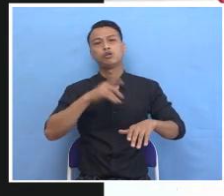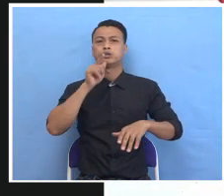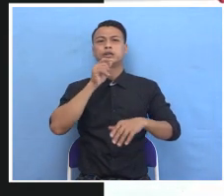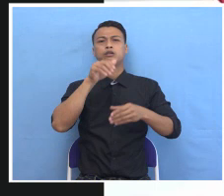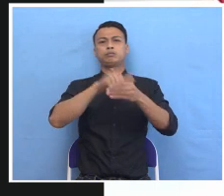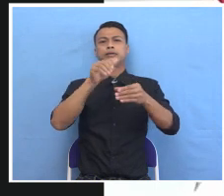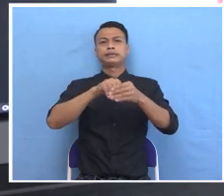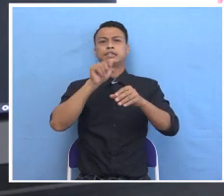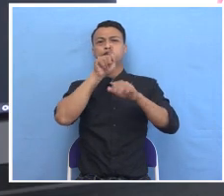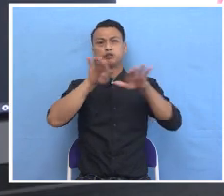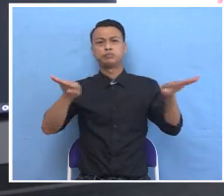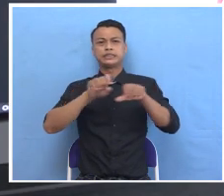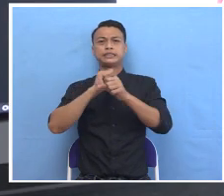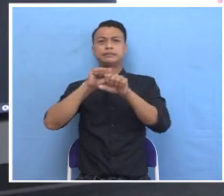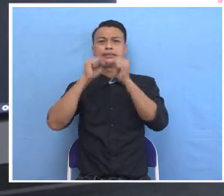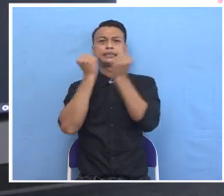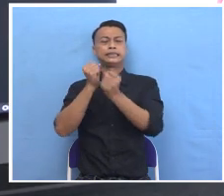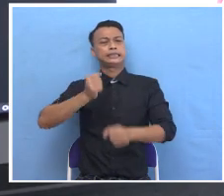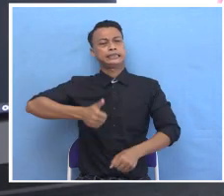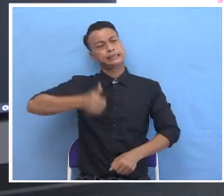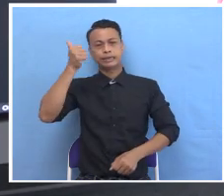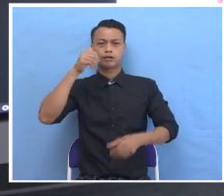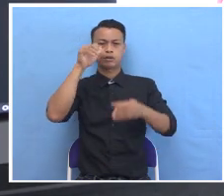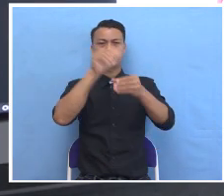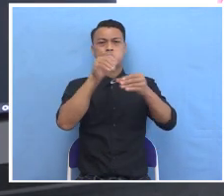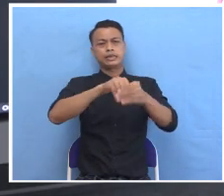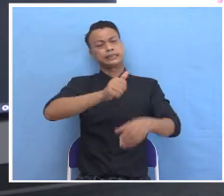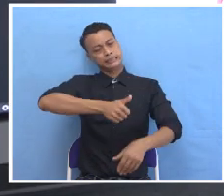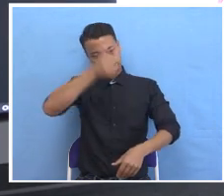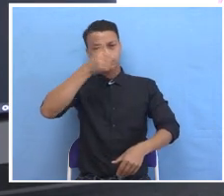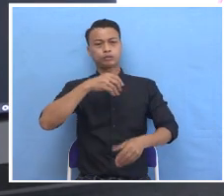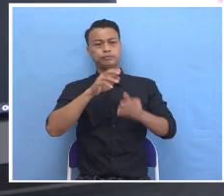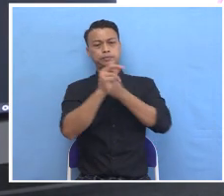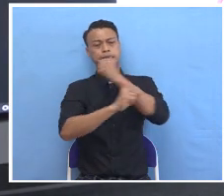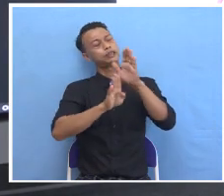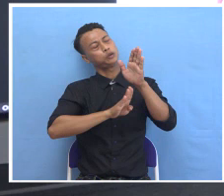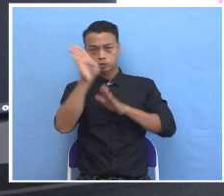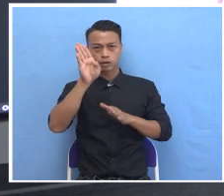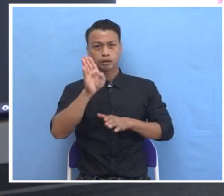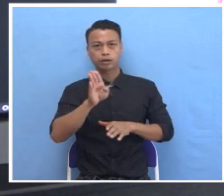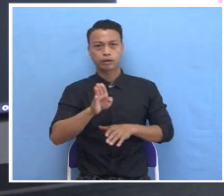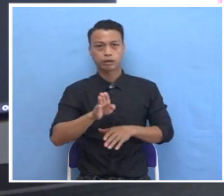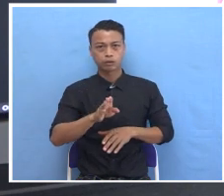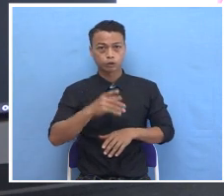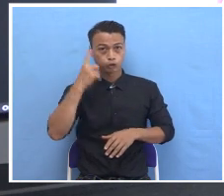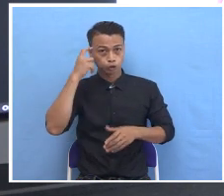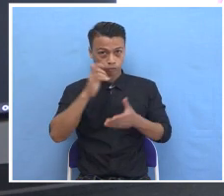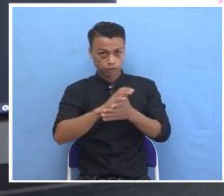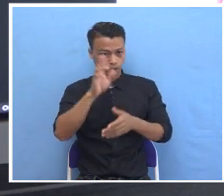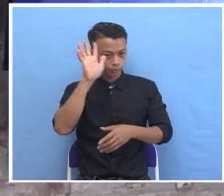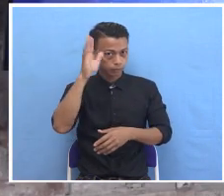ယ်ဆိုတော့နိုင်ငံရဲ့အမြင်ငါတို့ပါတီအာဏာရလို့ငါတို့ပါတီမဲနိုင်မယ်ဆိုရင်ဒီတိုင်းဒီကောင်းသွားမယ်ဆိုတော့အမြင်မျိုးဟာဗမာပြည်နိုင်ငံမှာလက်ပြ